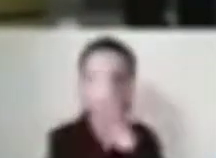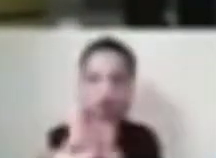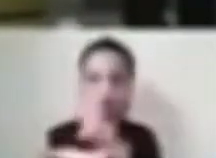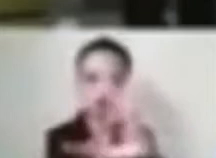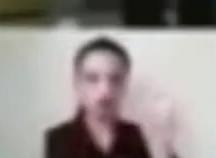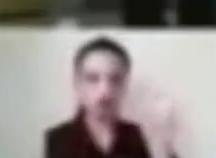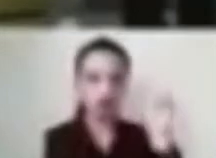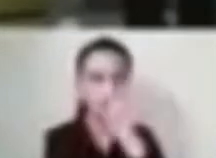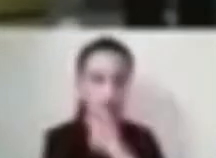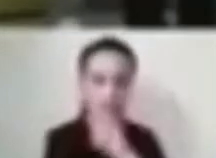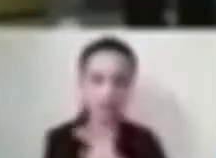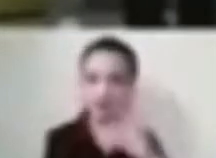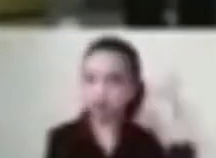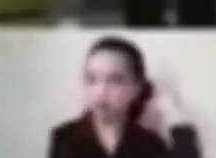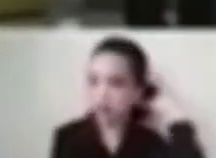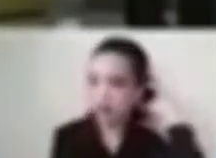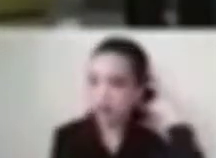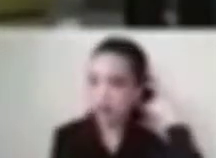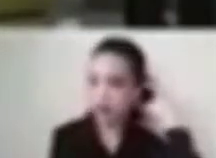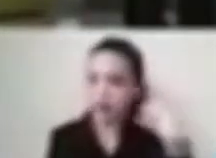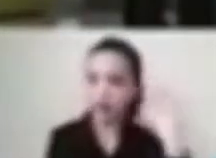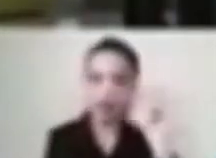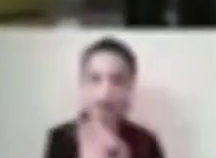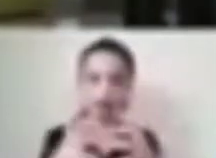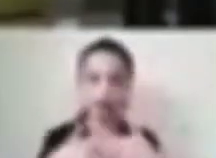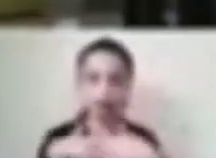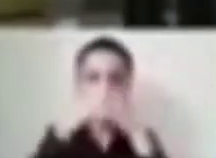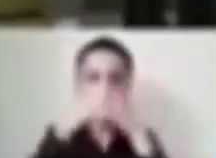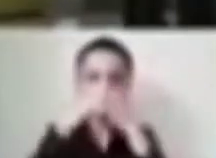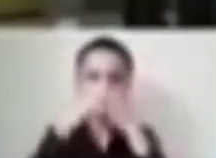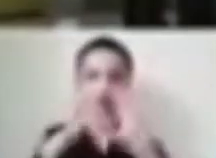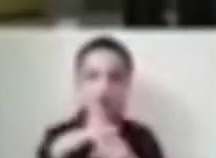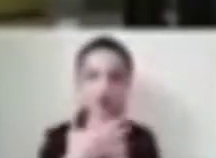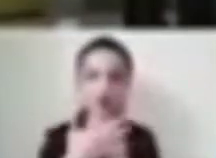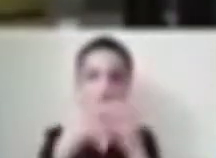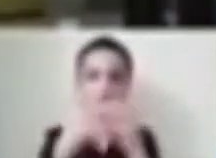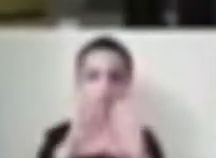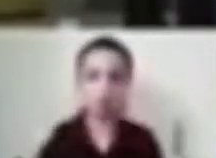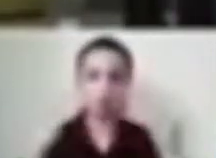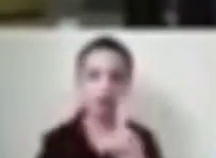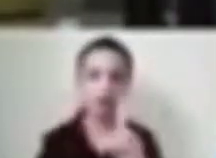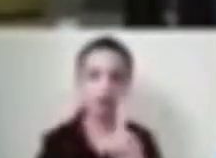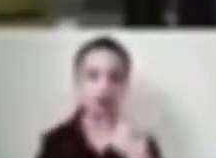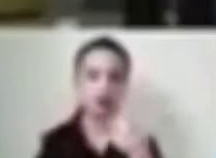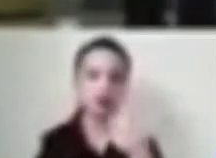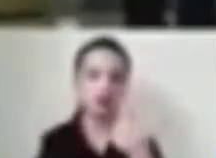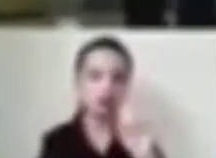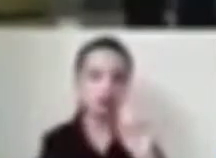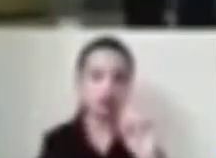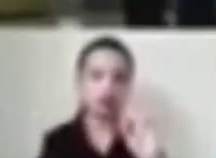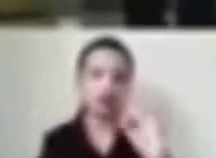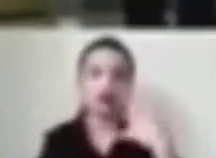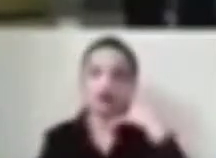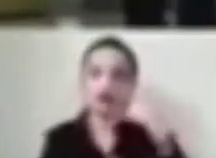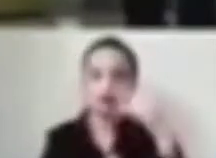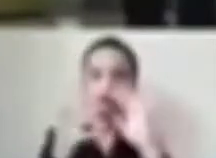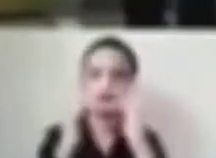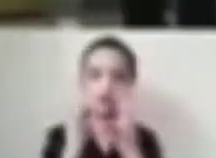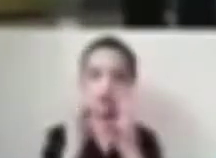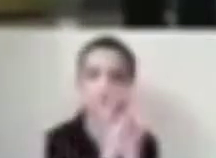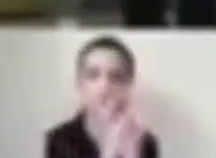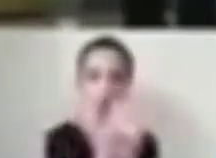ang Panabo, Tagum, Carmen, Davao City at Digos. Sa Metro Cebu naman po, kasali po yung Calcar, Cebu